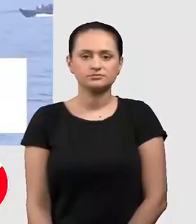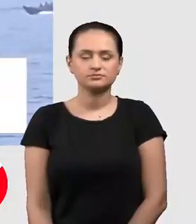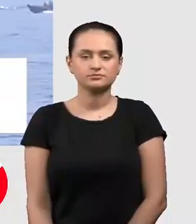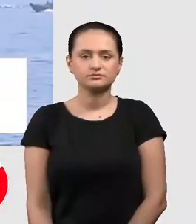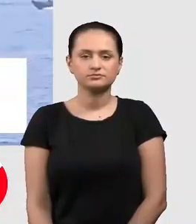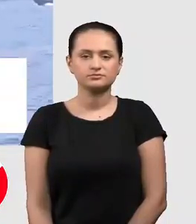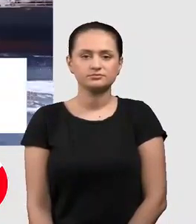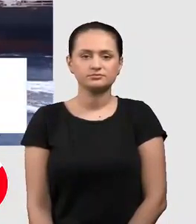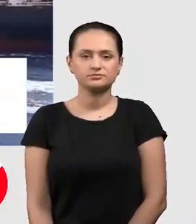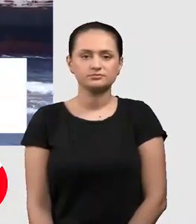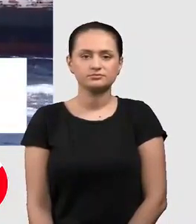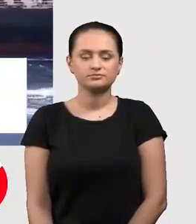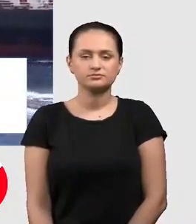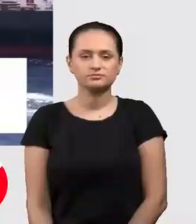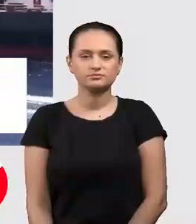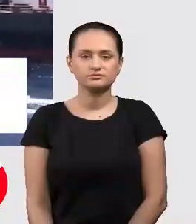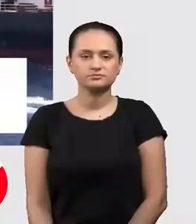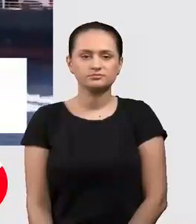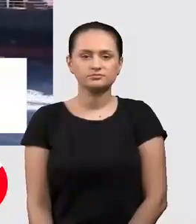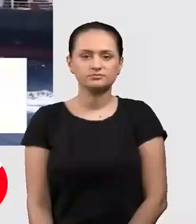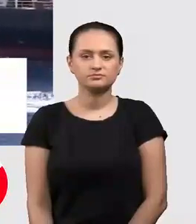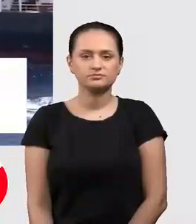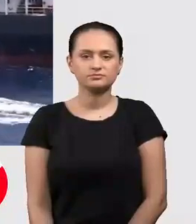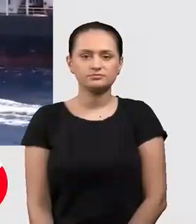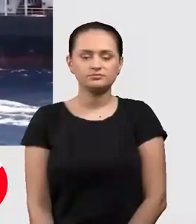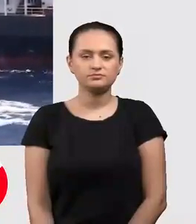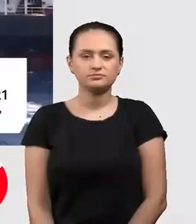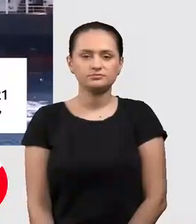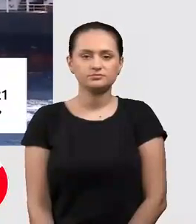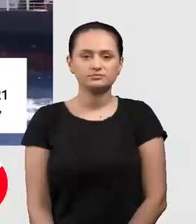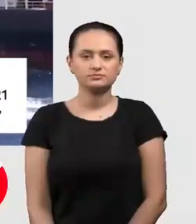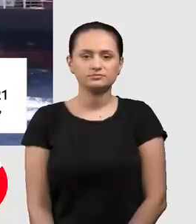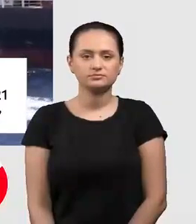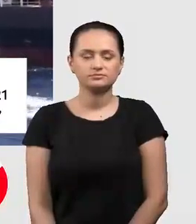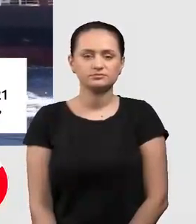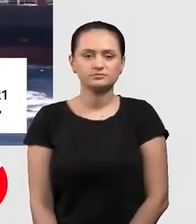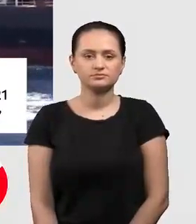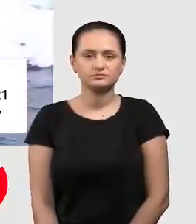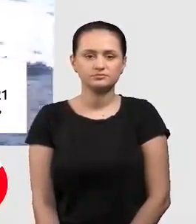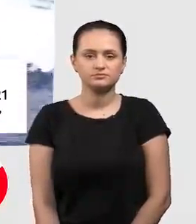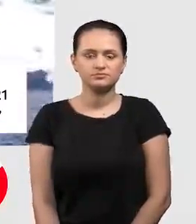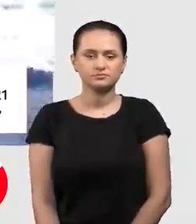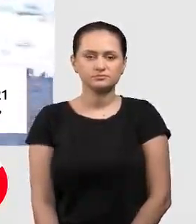Marea Neagră. Acolo militarii se vor antrena, deoarece știm că România are intenții să dezvolte